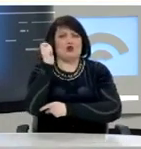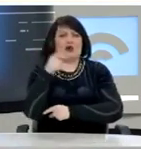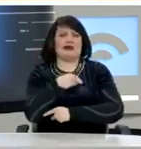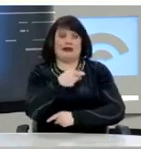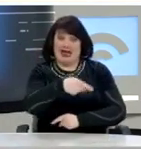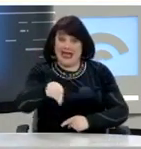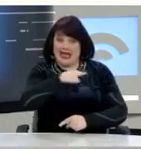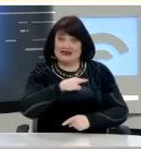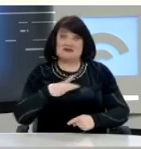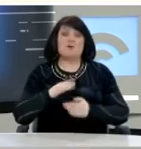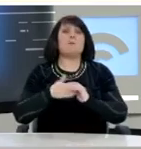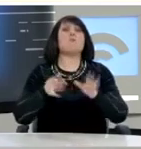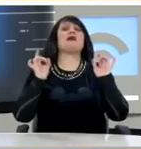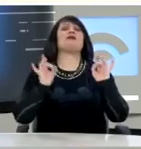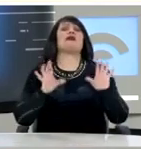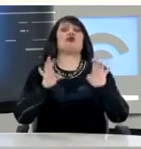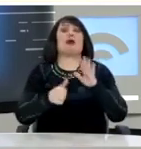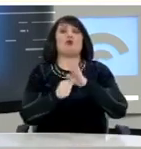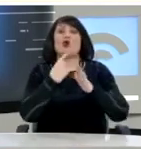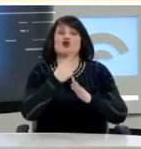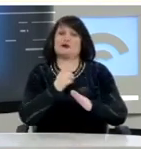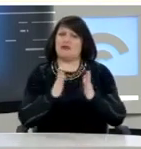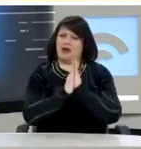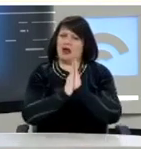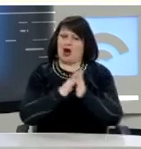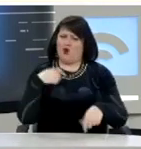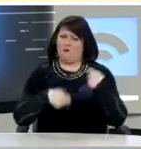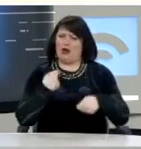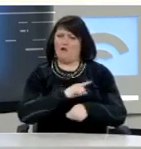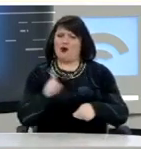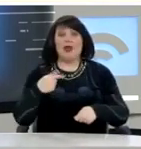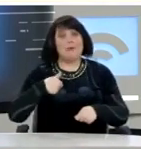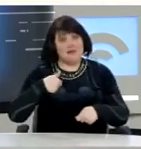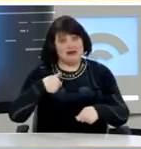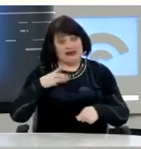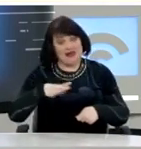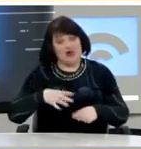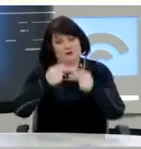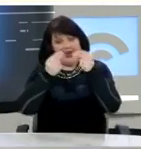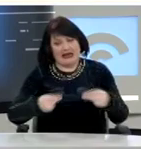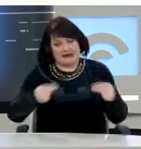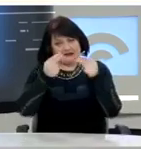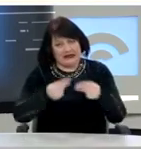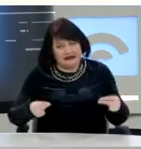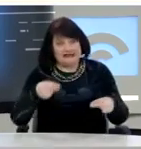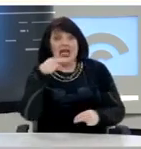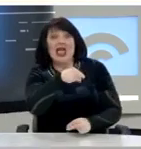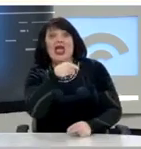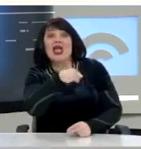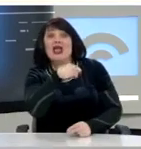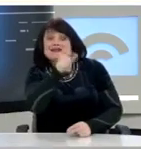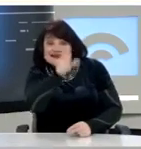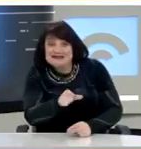είστε οπαδοί της αδράνειας. Μην διαμαρτύρεστε. Εμείς θέλουμε να λύνουμε τα προβλήματα. Είμαστε η λύση. Εσείς θέλετε να